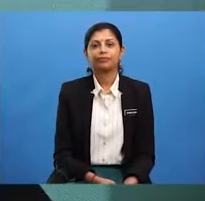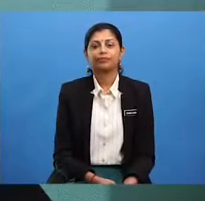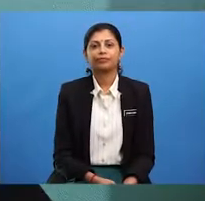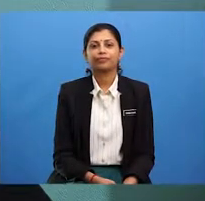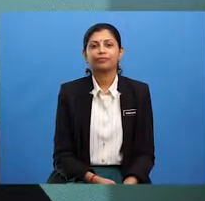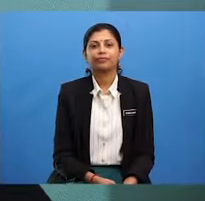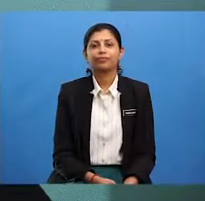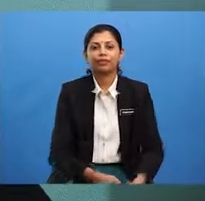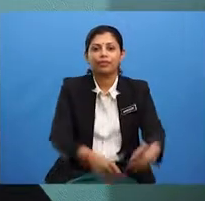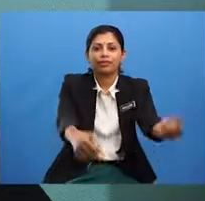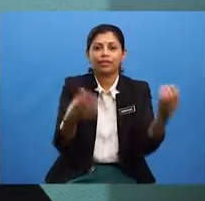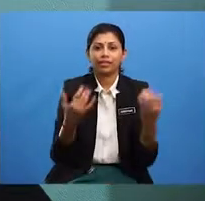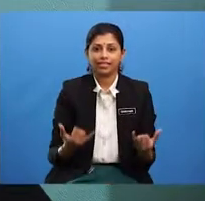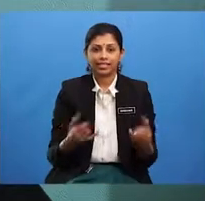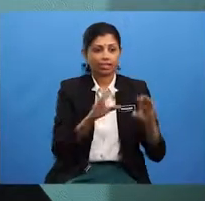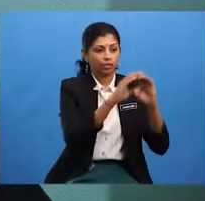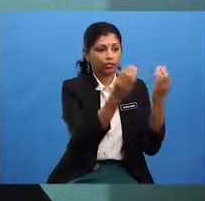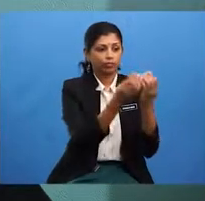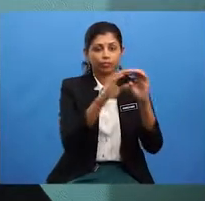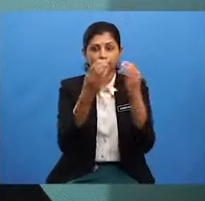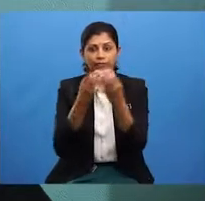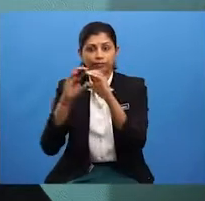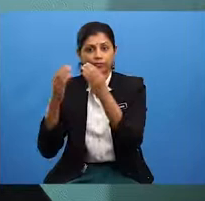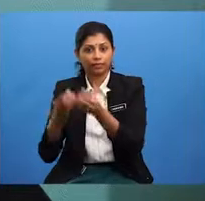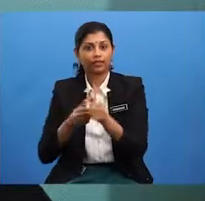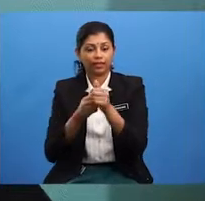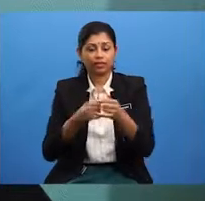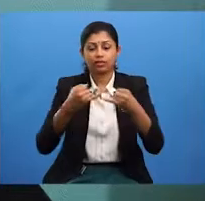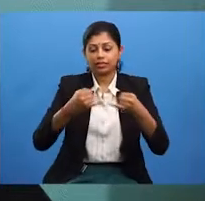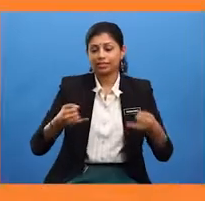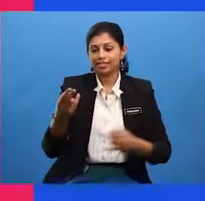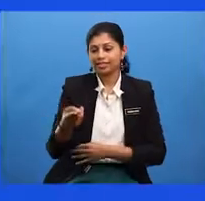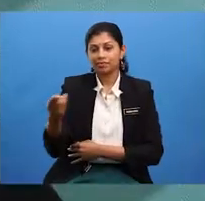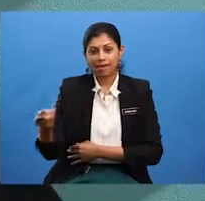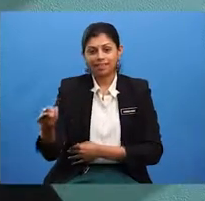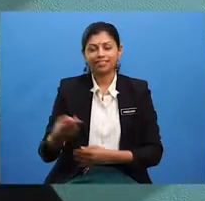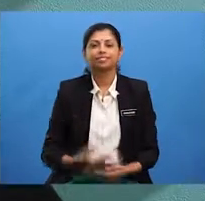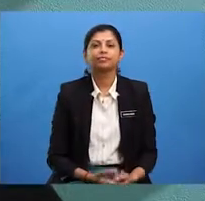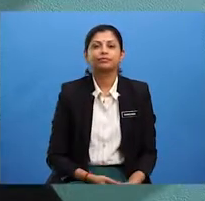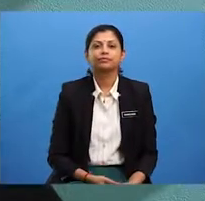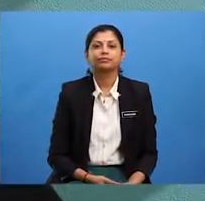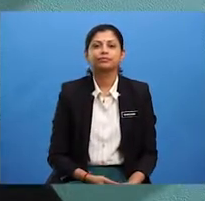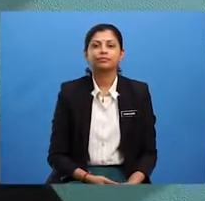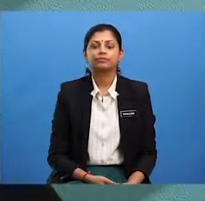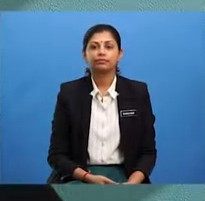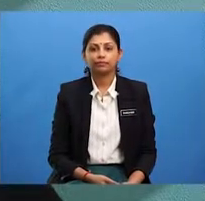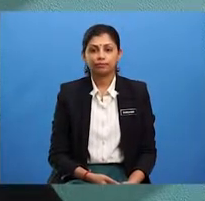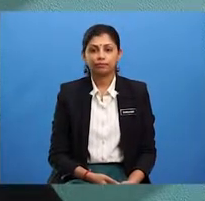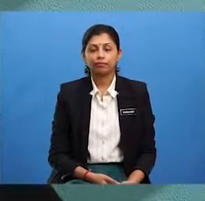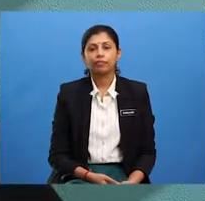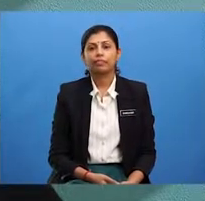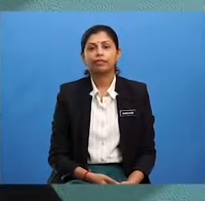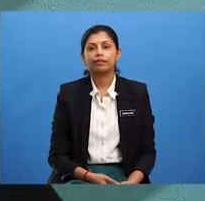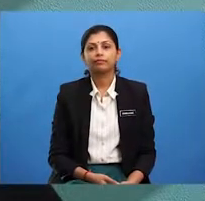Sekarang, mari kita buat pengelasan objek-objek berikut mengikut jenis bahannya. Seperti biasa, cikgu mahu